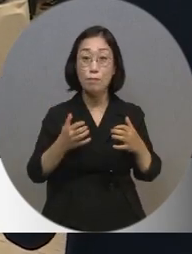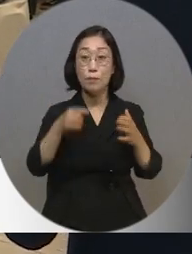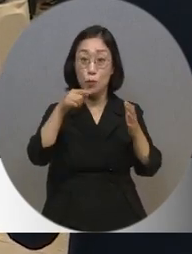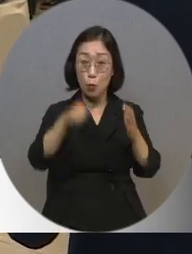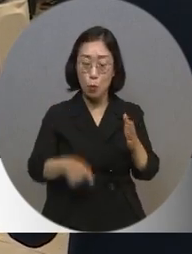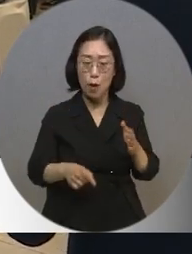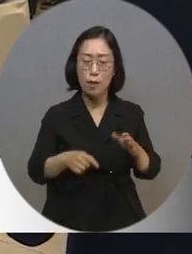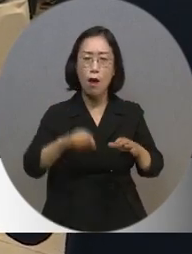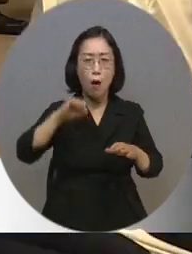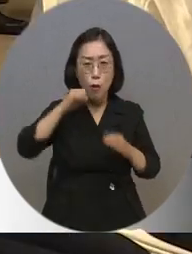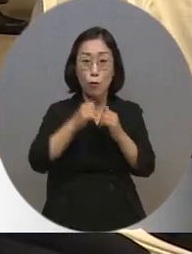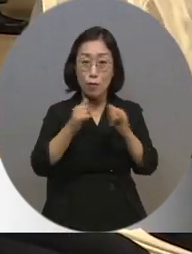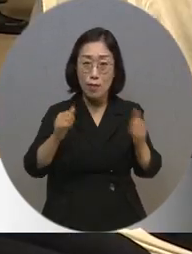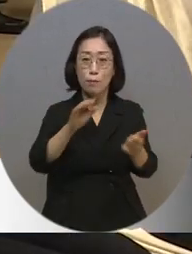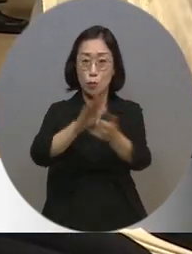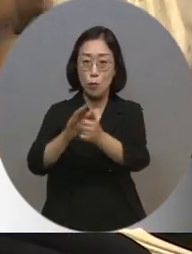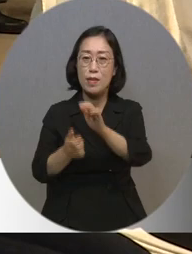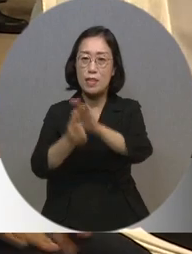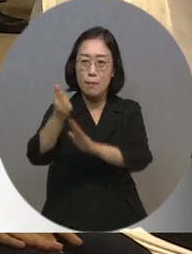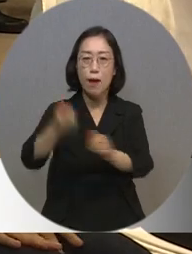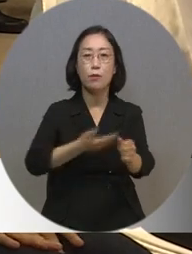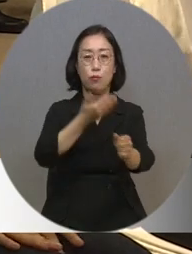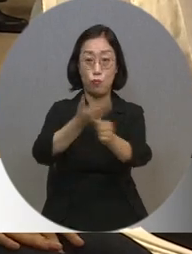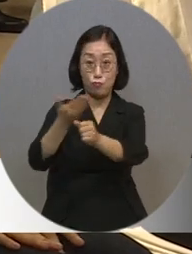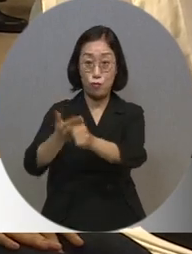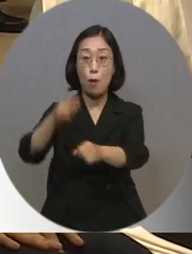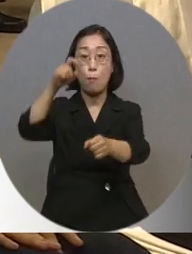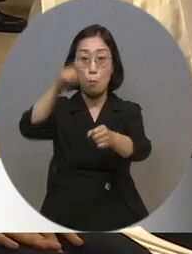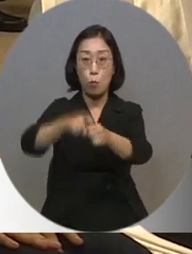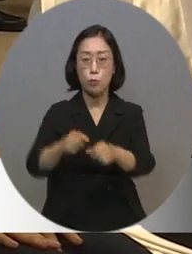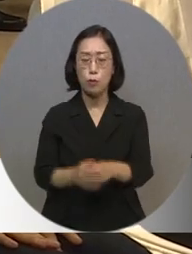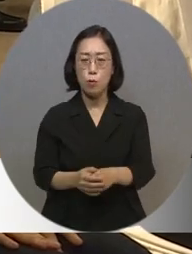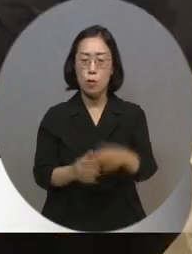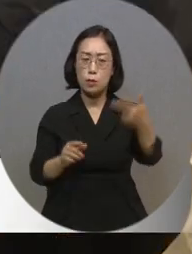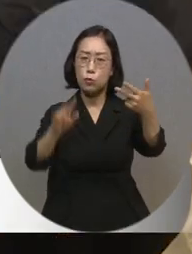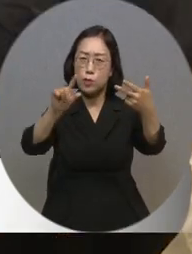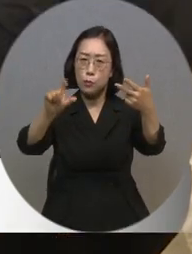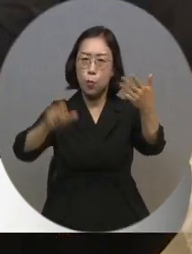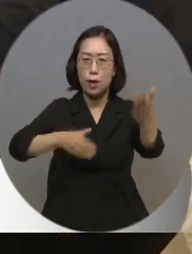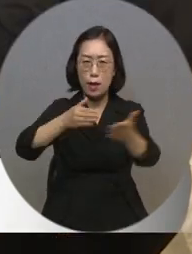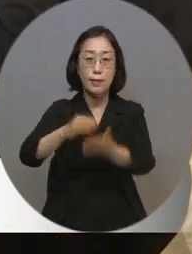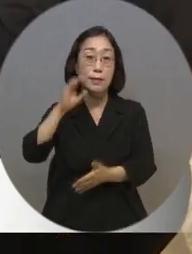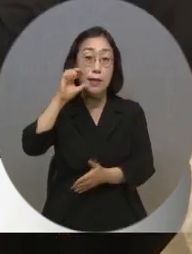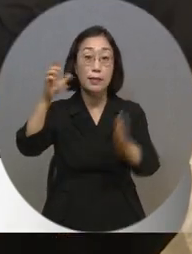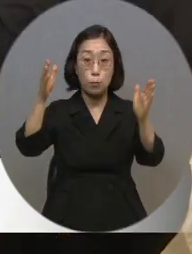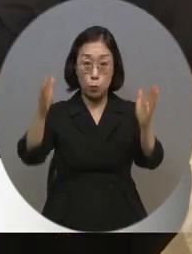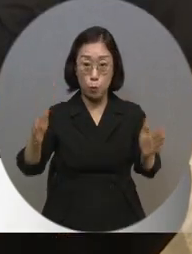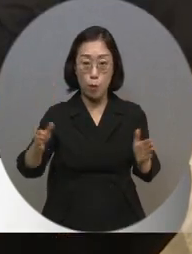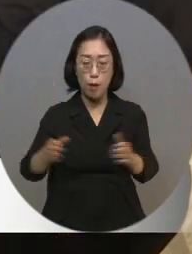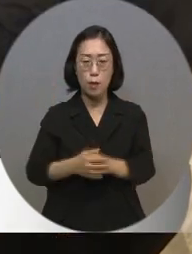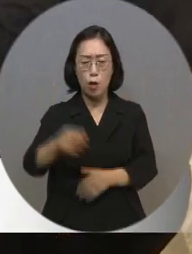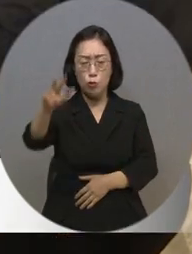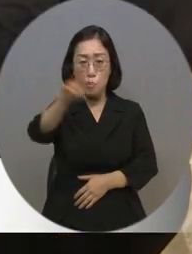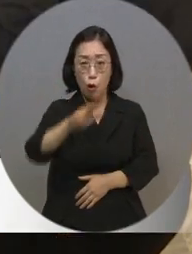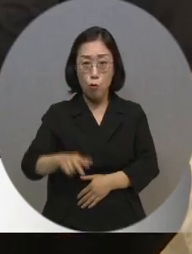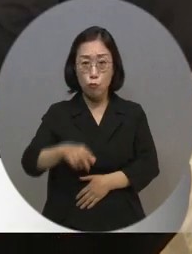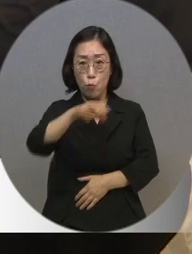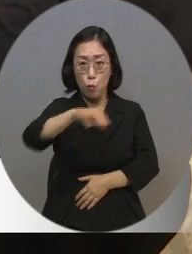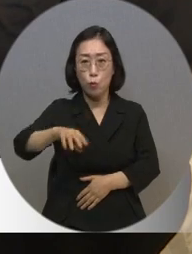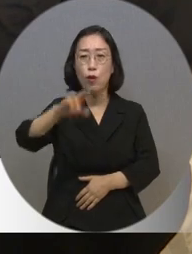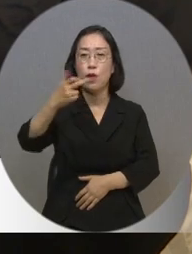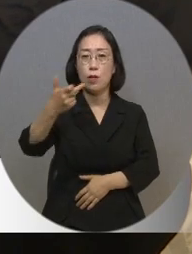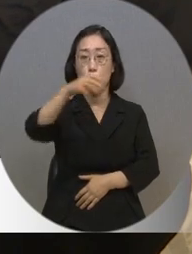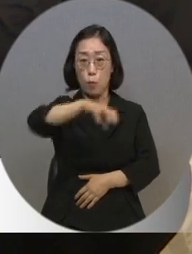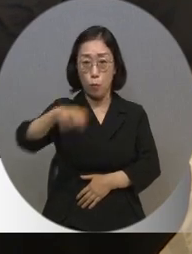우리 이웃들에게 희망을 전달하자는 의미를 담아 오는 7월 15일까지 45일간 전국 17개 시도